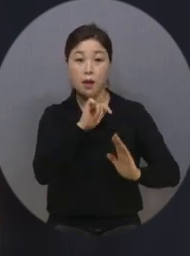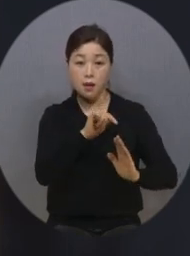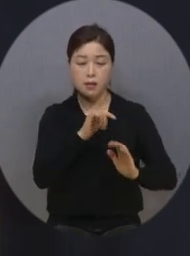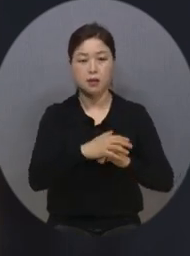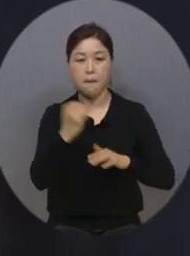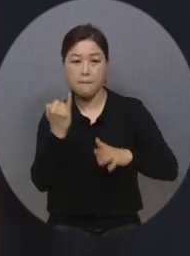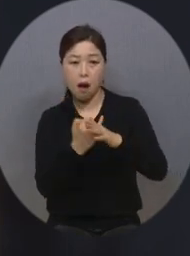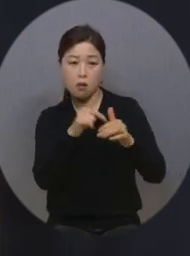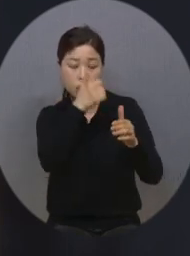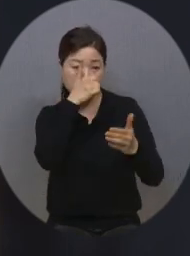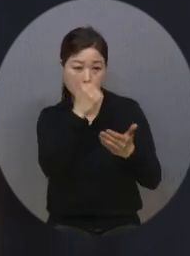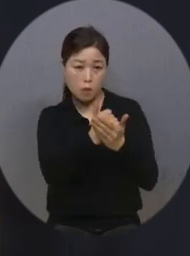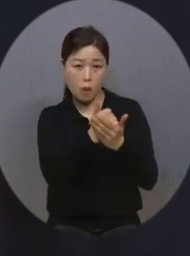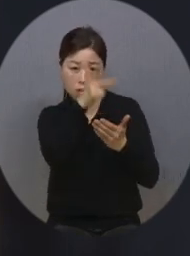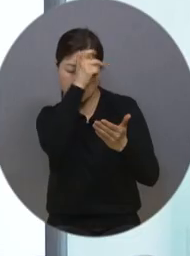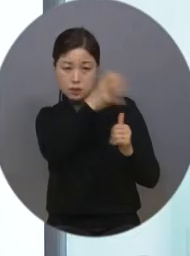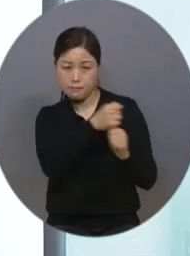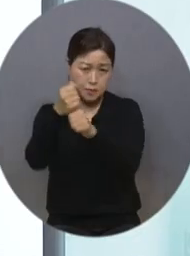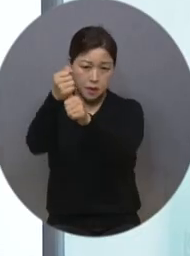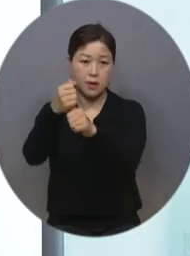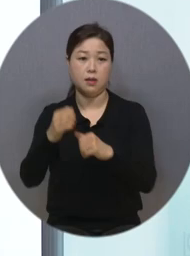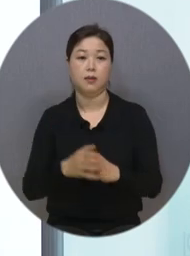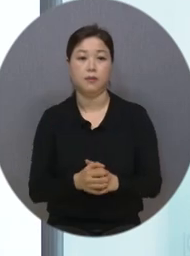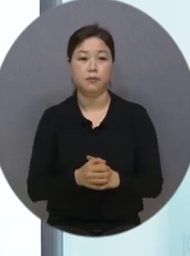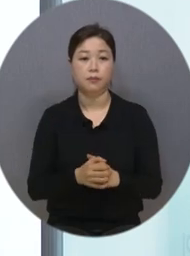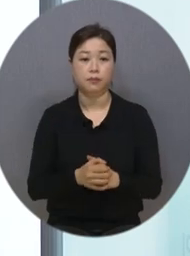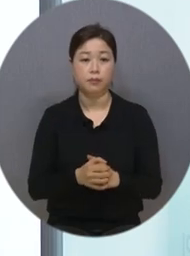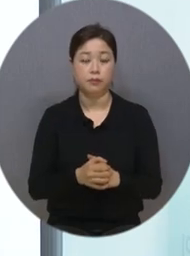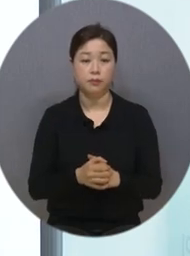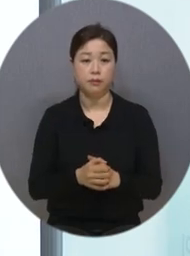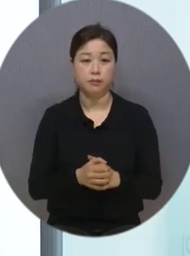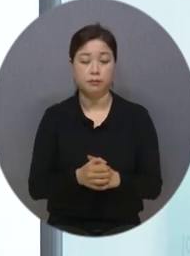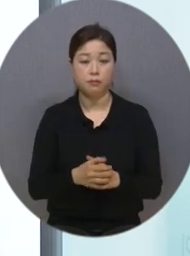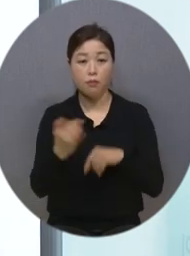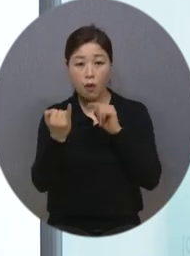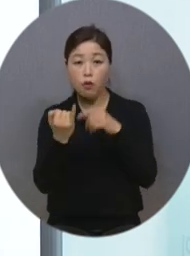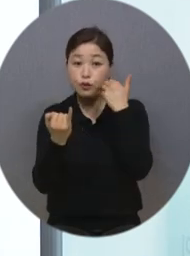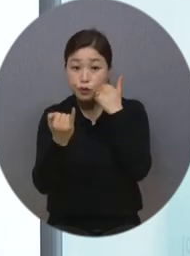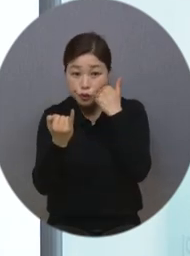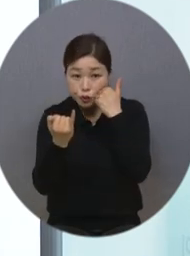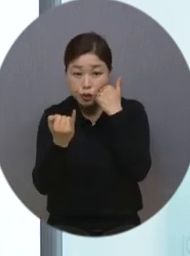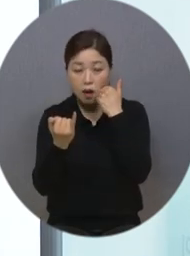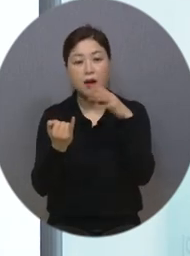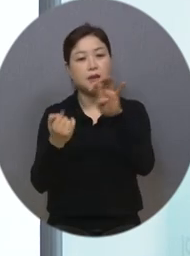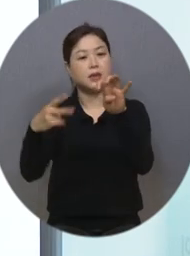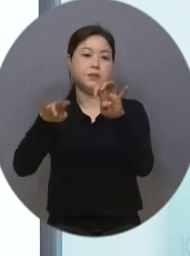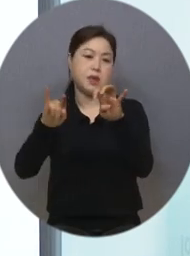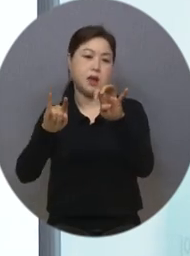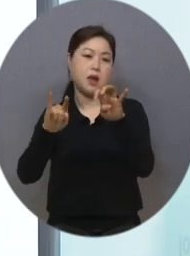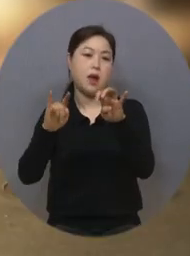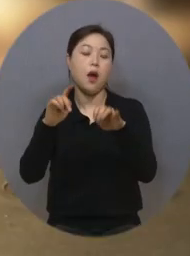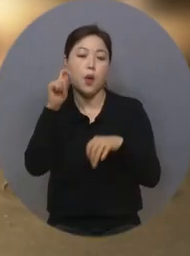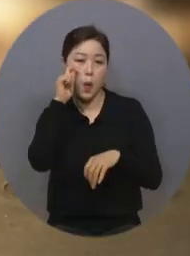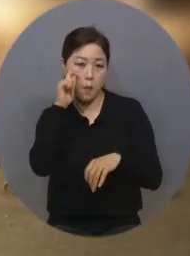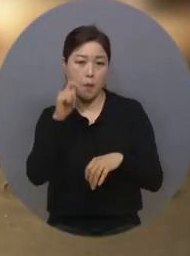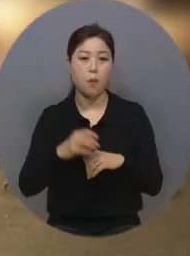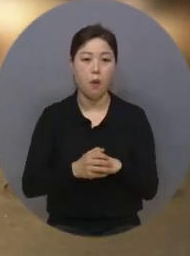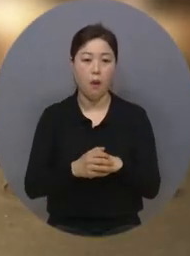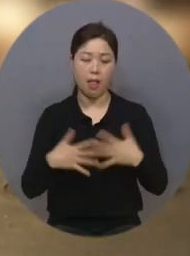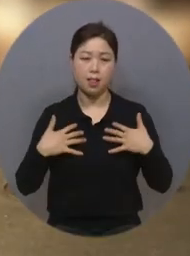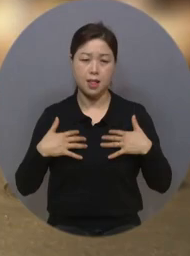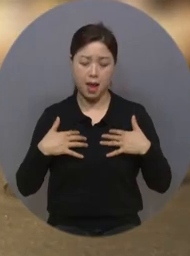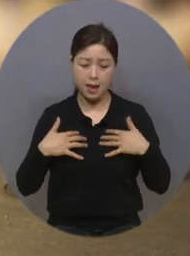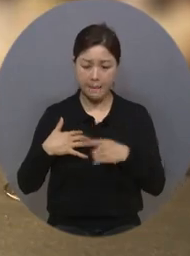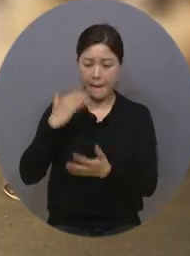혐의로 경찰에 체포됐습니다. 피해자는 A군을 보살피던 40대 고모. 당시 A군은 게임을